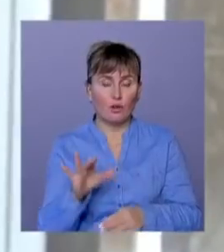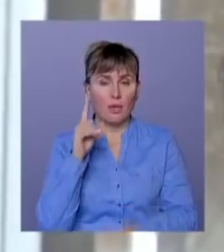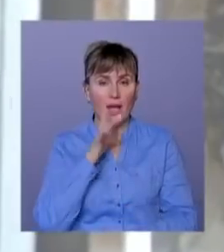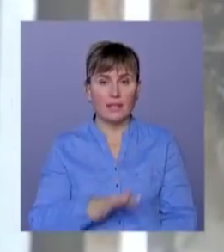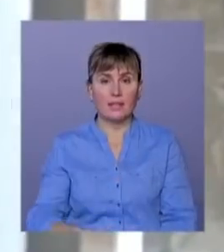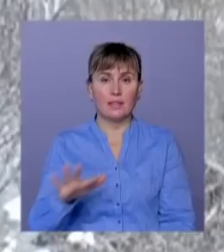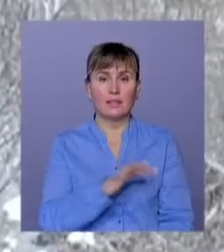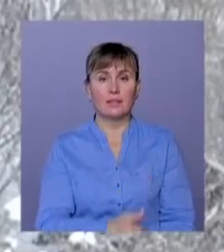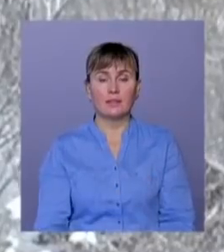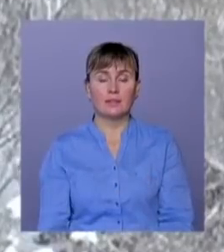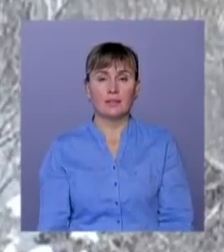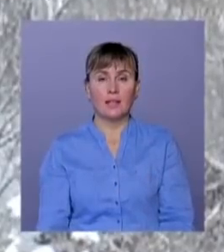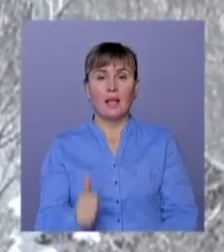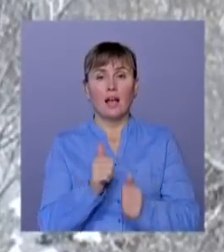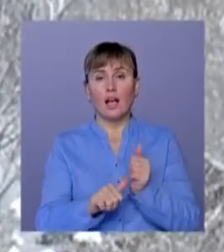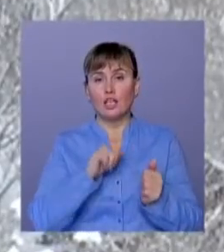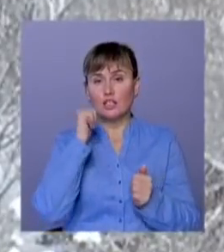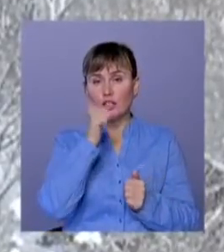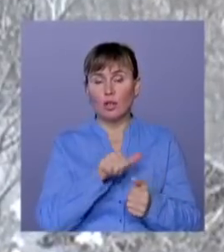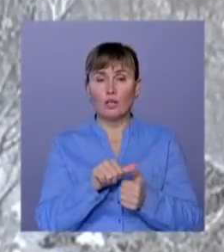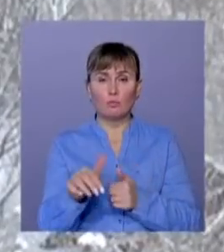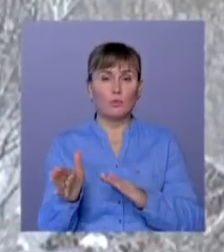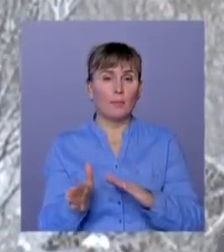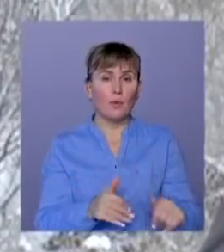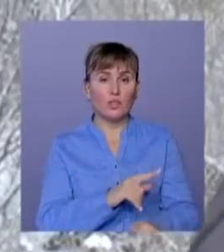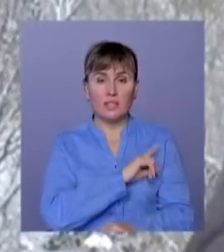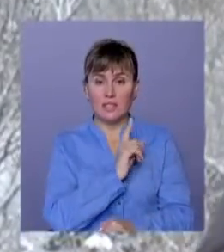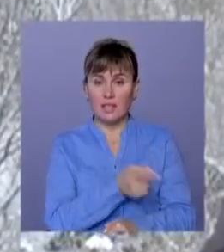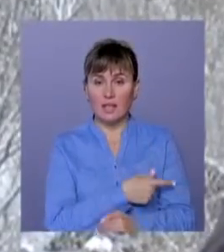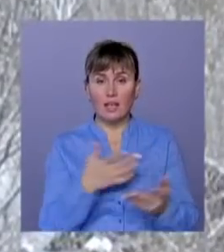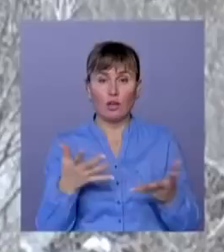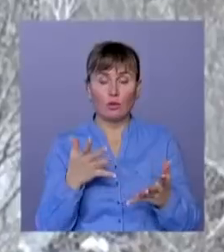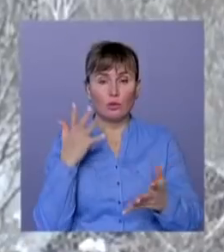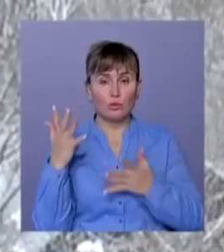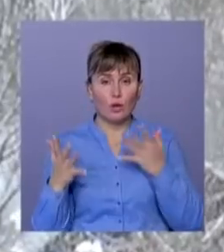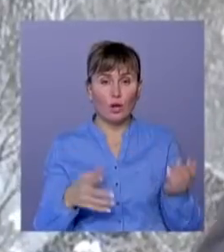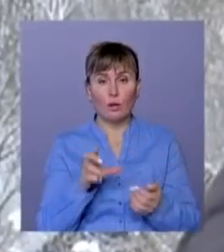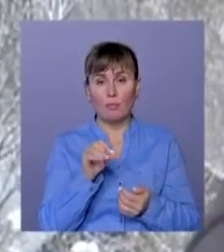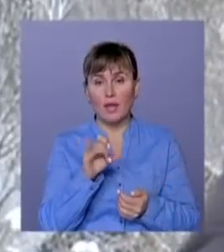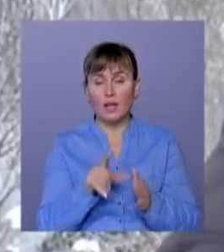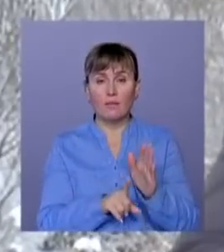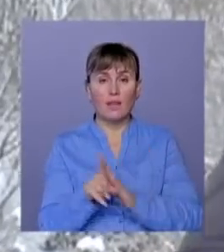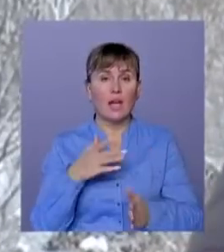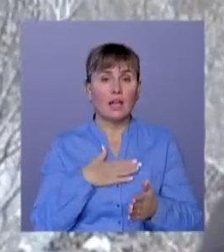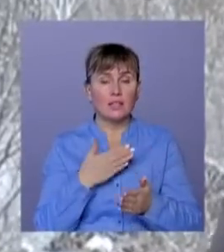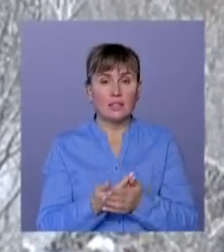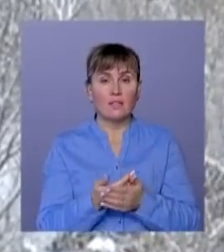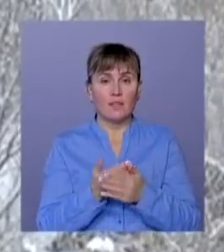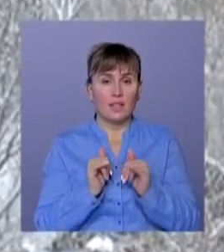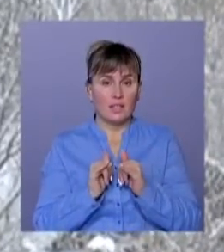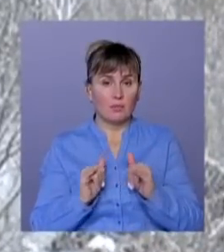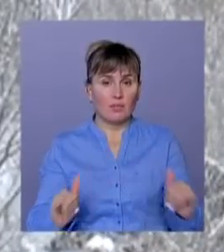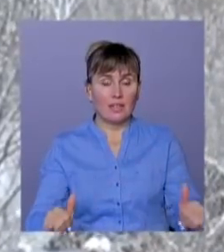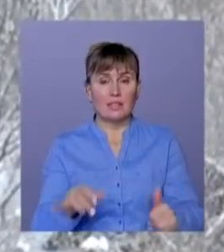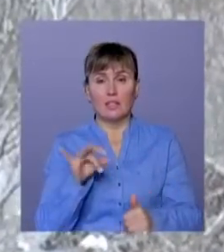Азии. Каждый год, особенно после сильного какого-нибудь шторма, береговая полоса начинает активно размываться.